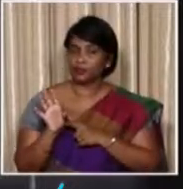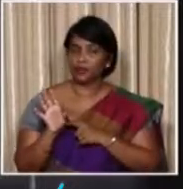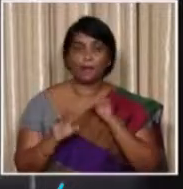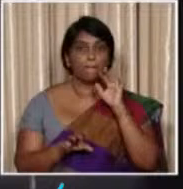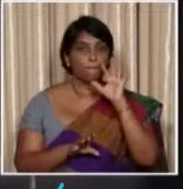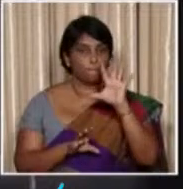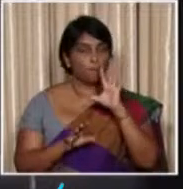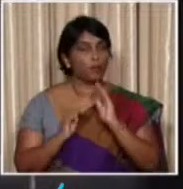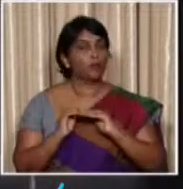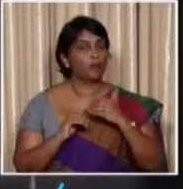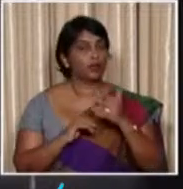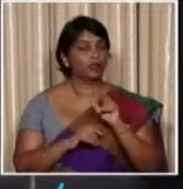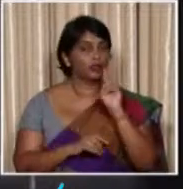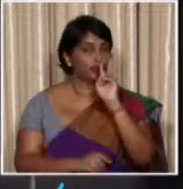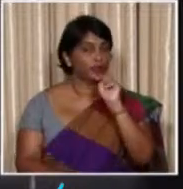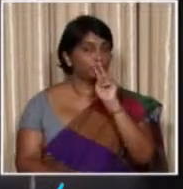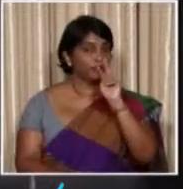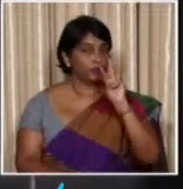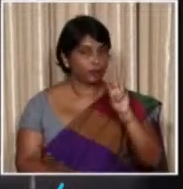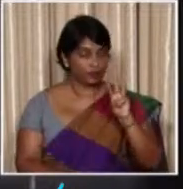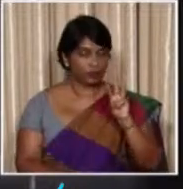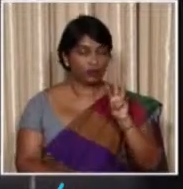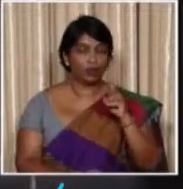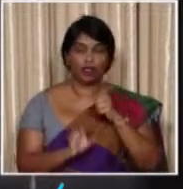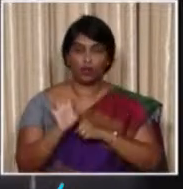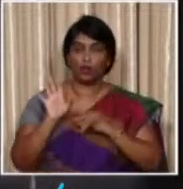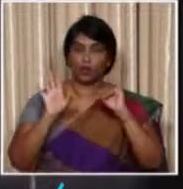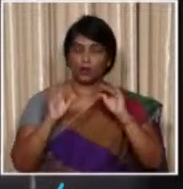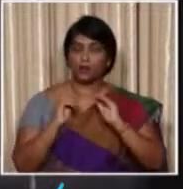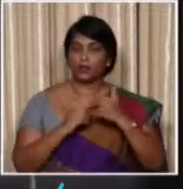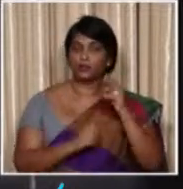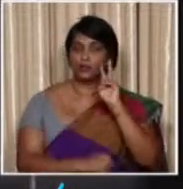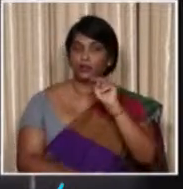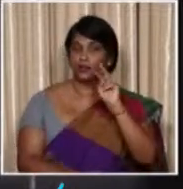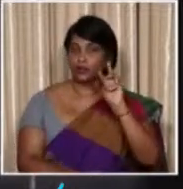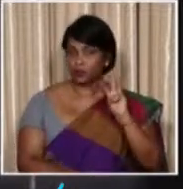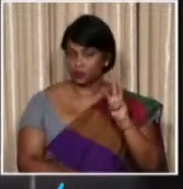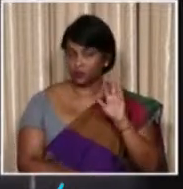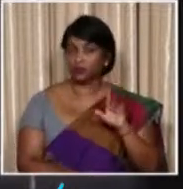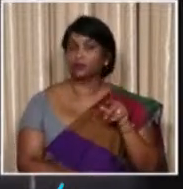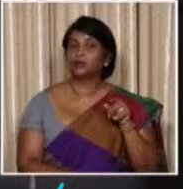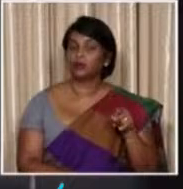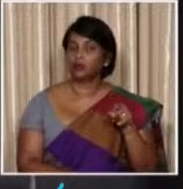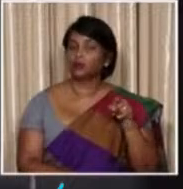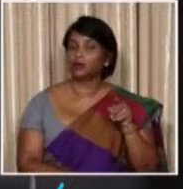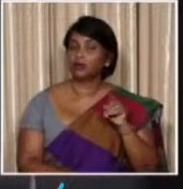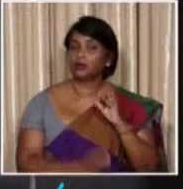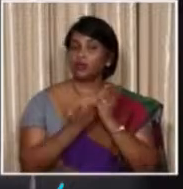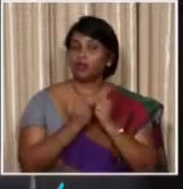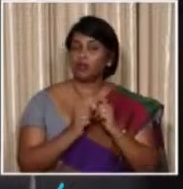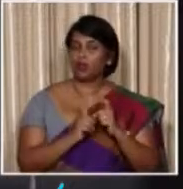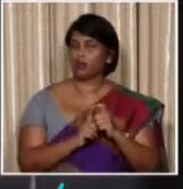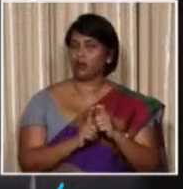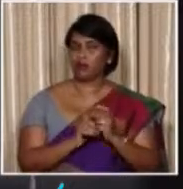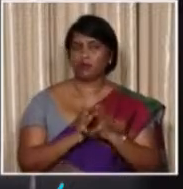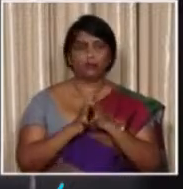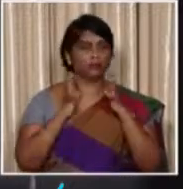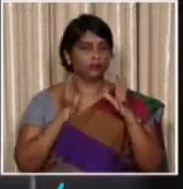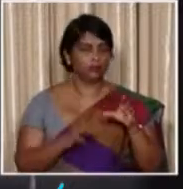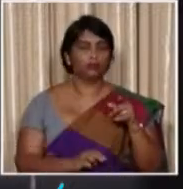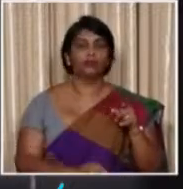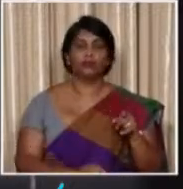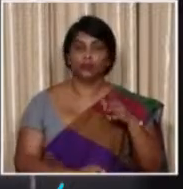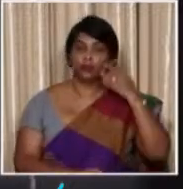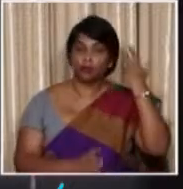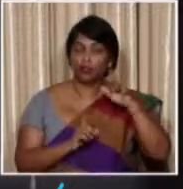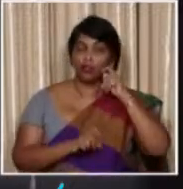5කට පස්සේ 20යි 23 අවුරුදු 6කට පස්සේ 20යි 23 වෙනකොට ඒක ඒ ප්‍රමාණය දෙගුණ වෙලා තියෙනවා මිය